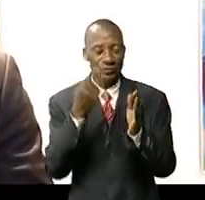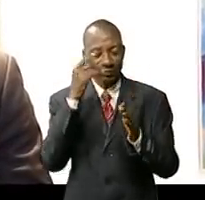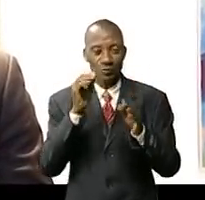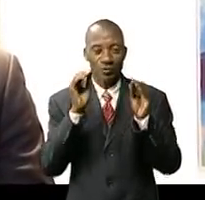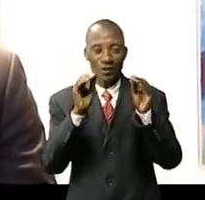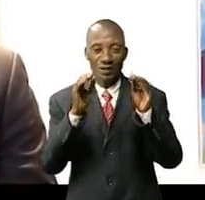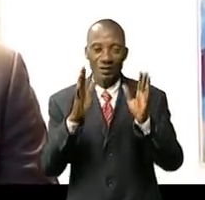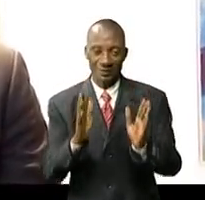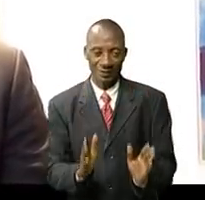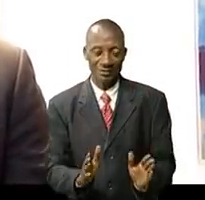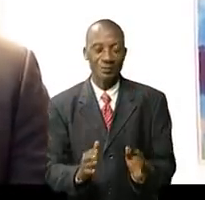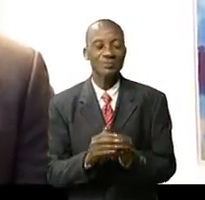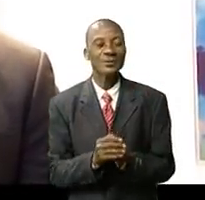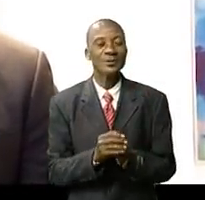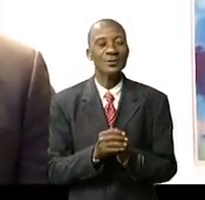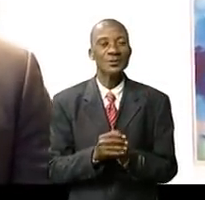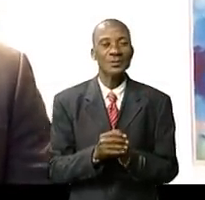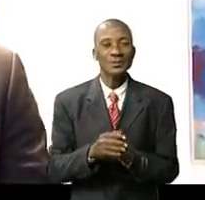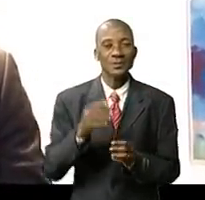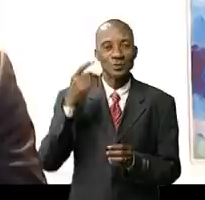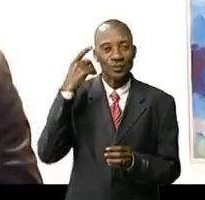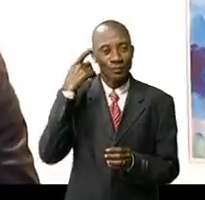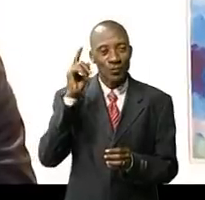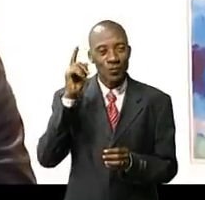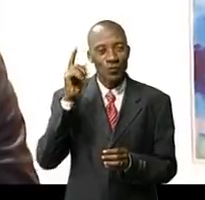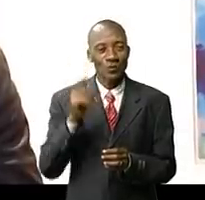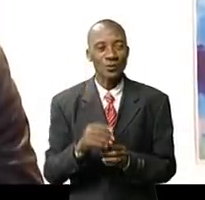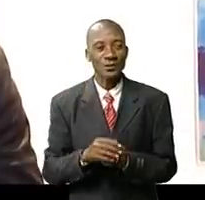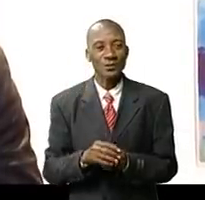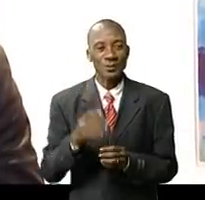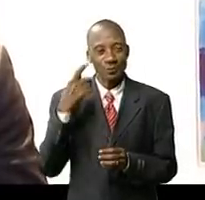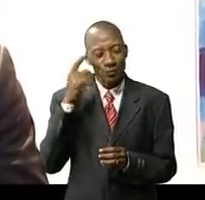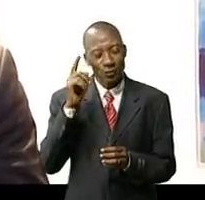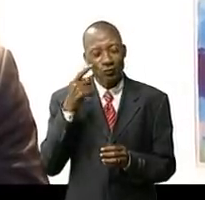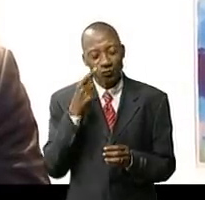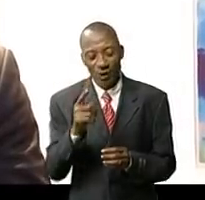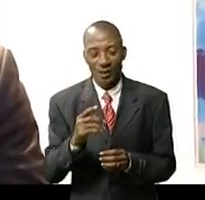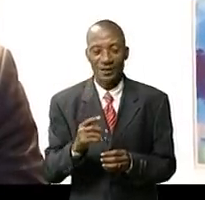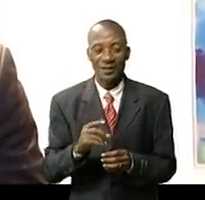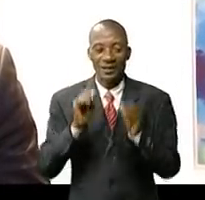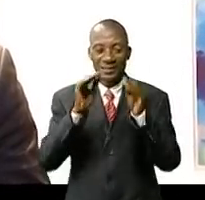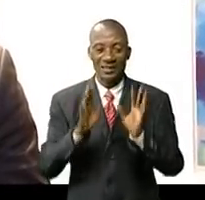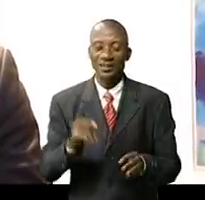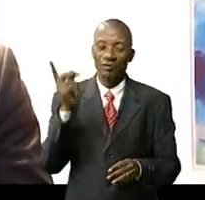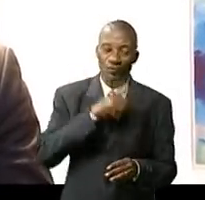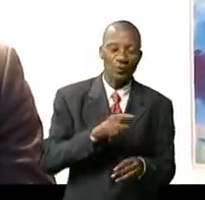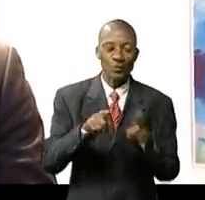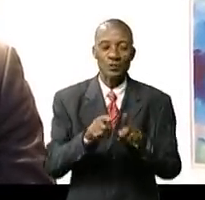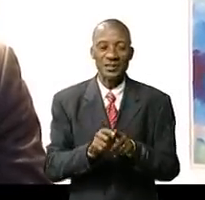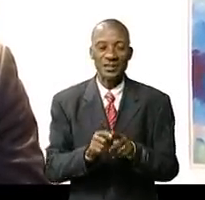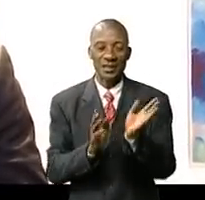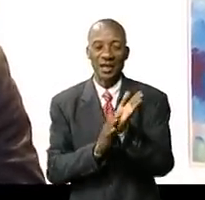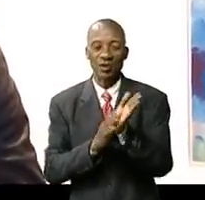pour éviter effectivement cette affaire d'enseignants fictifs et même des écoles fictives.